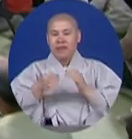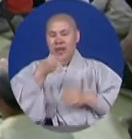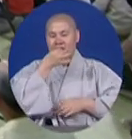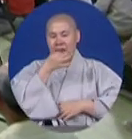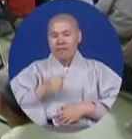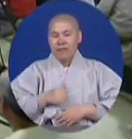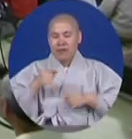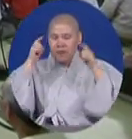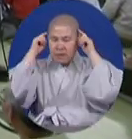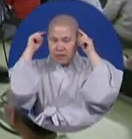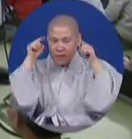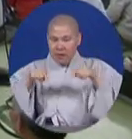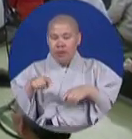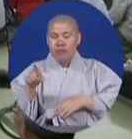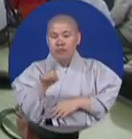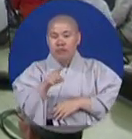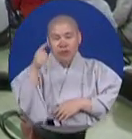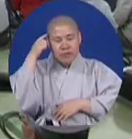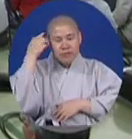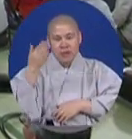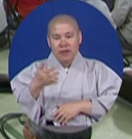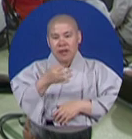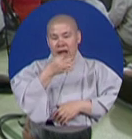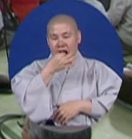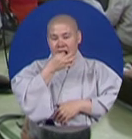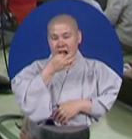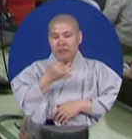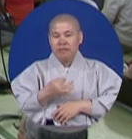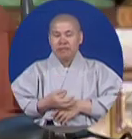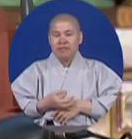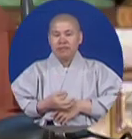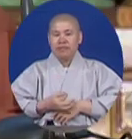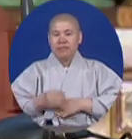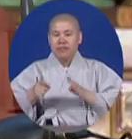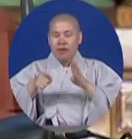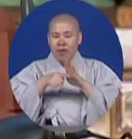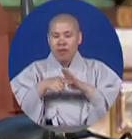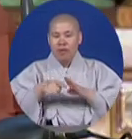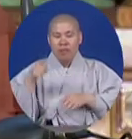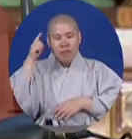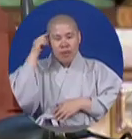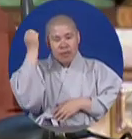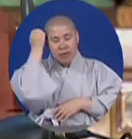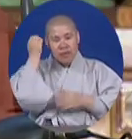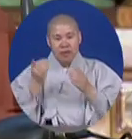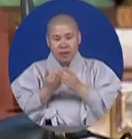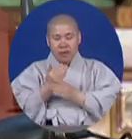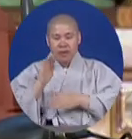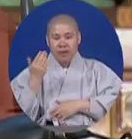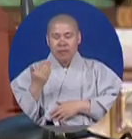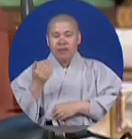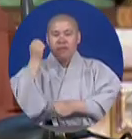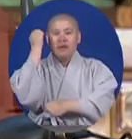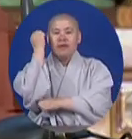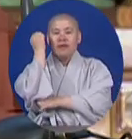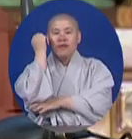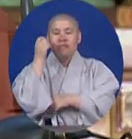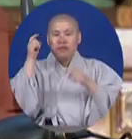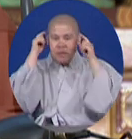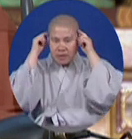탐진치라고 그럽니다. 그래서 탐진이라고 하는 건 이건 업인데 그게 다 번뇌에서 오는 거죠. 그 근본이 그래